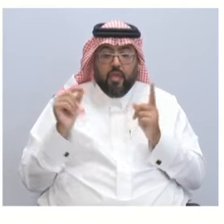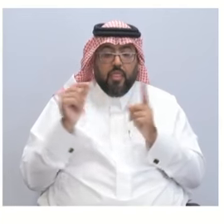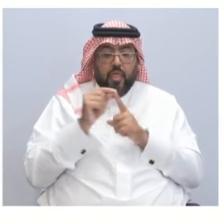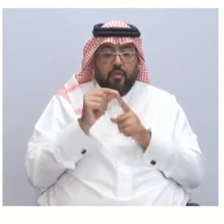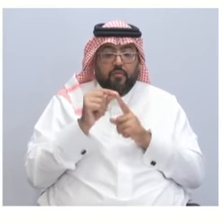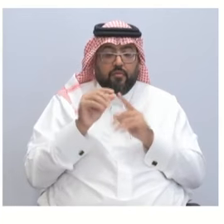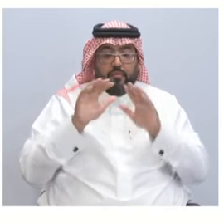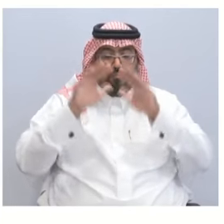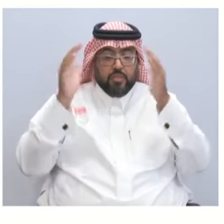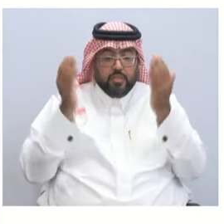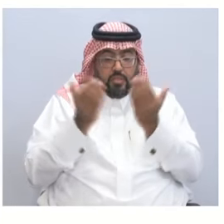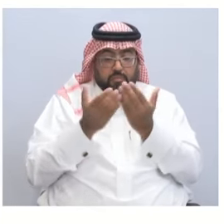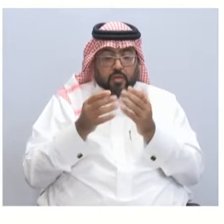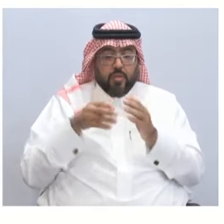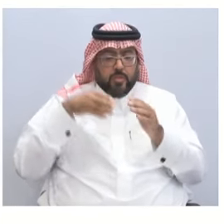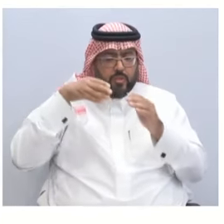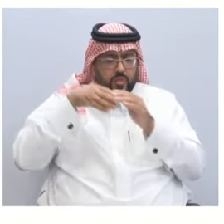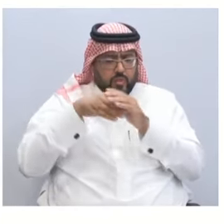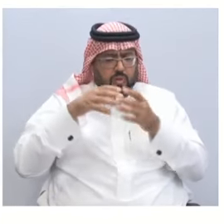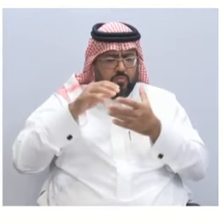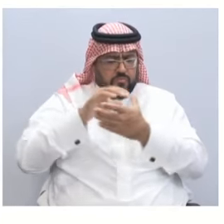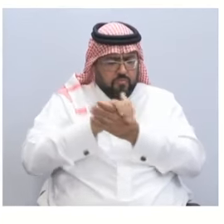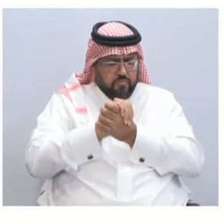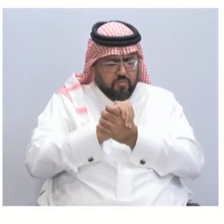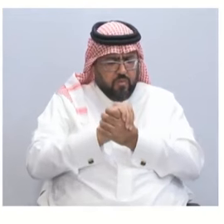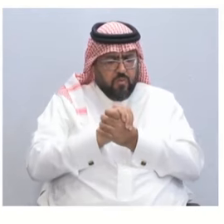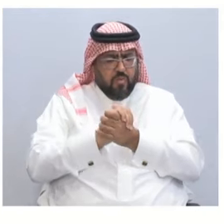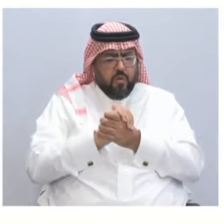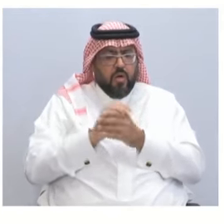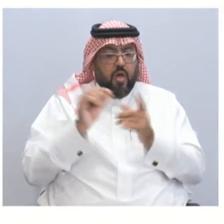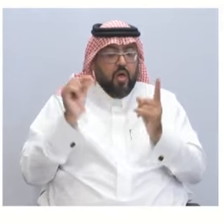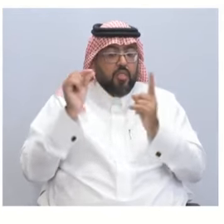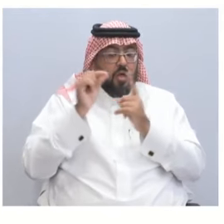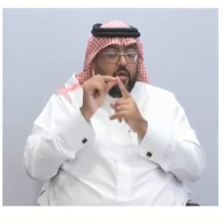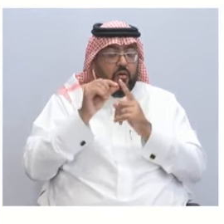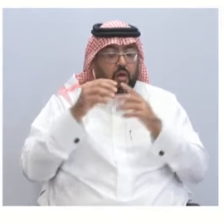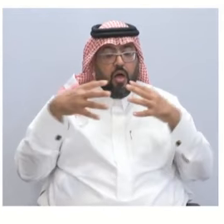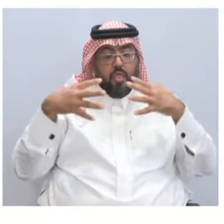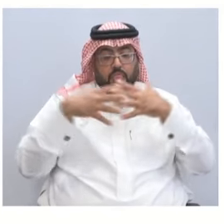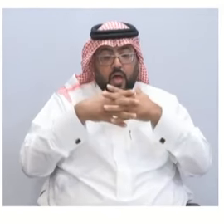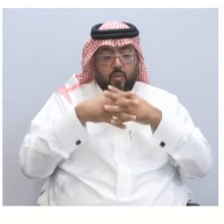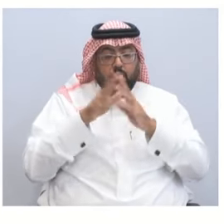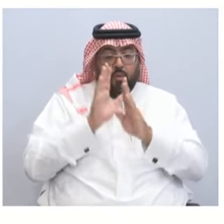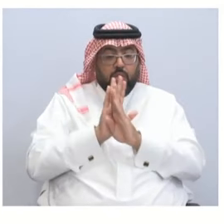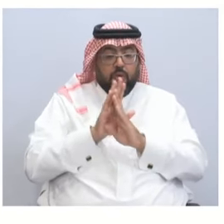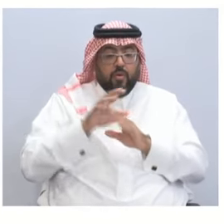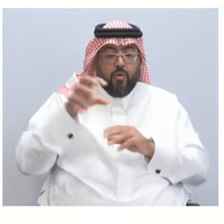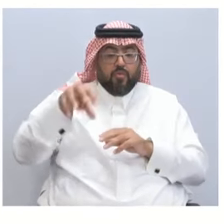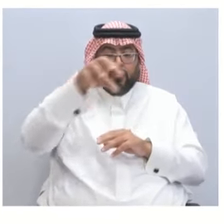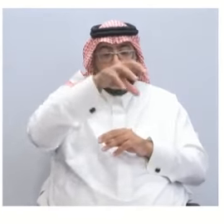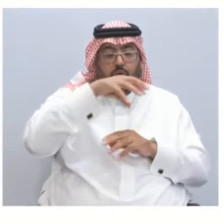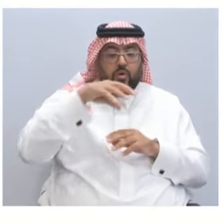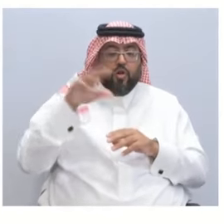المجلس تعميق الروابط وتحقيق التعاون بين